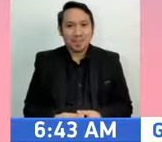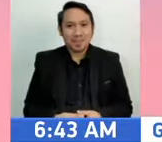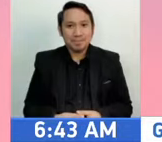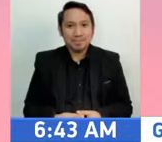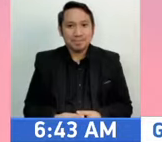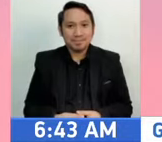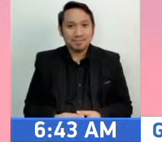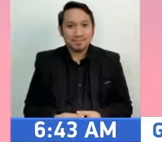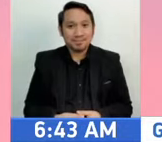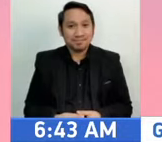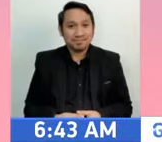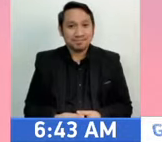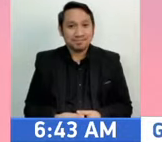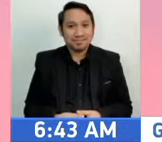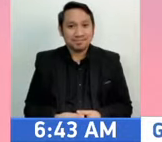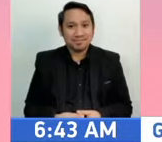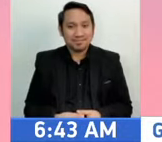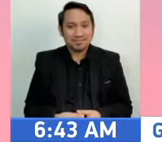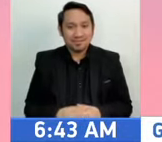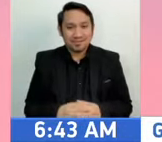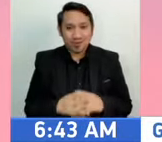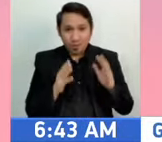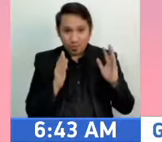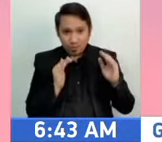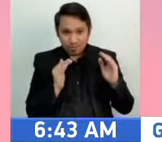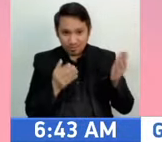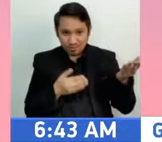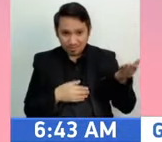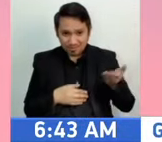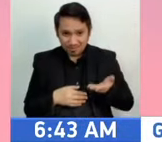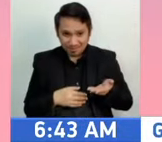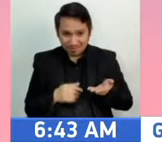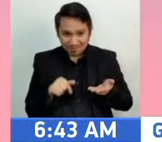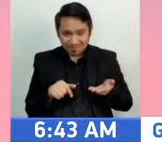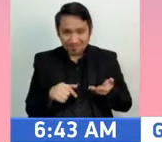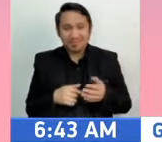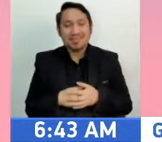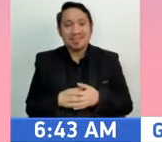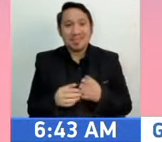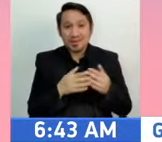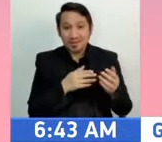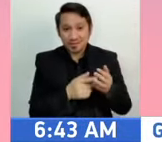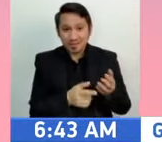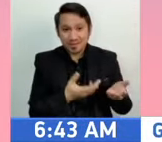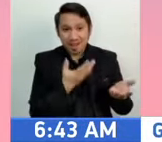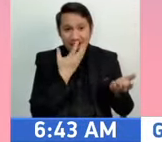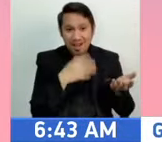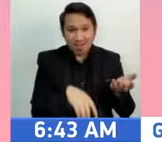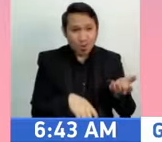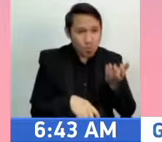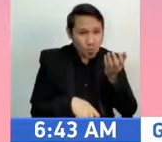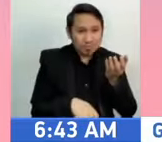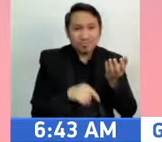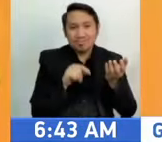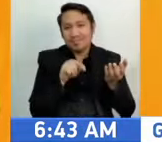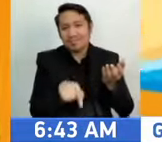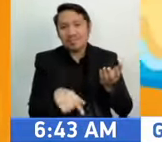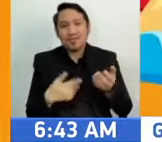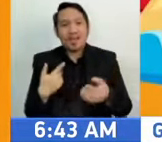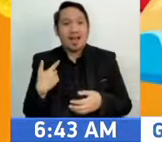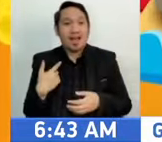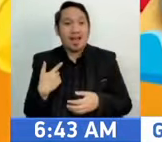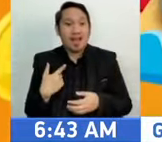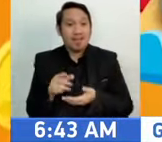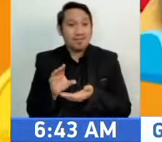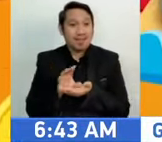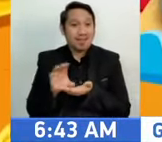Sana nakatawid dito yan, di ba? Anyway, from mainit-init na Pares to mainit-init na instant cash dito sa It's